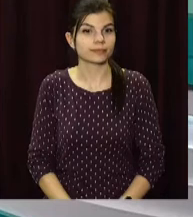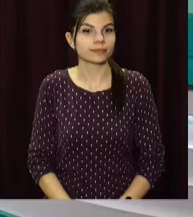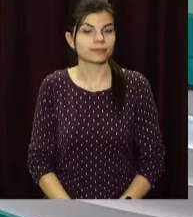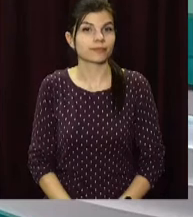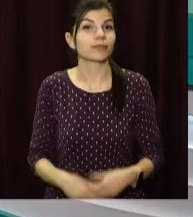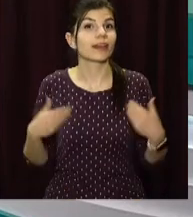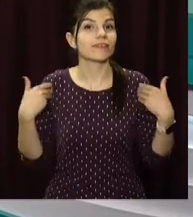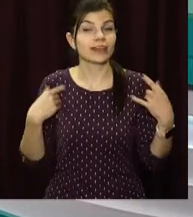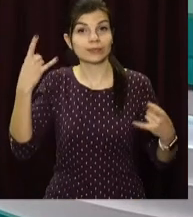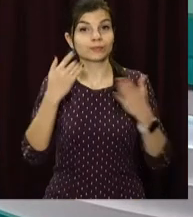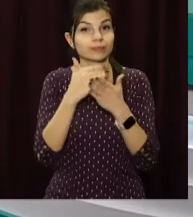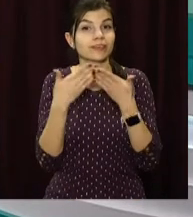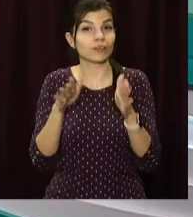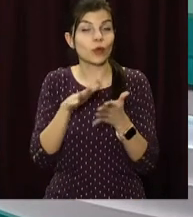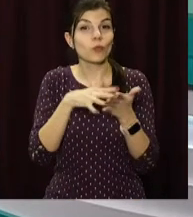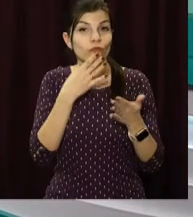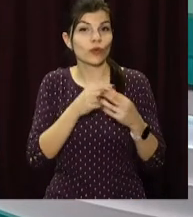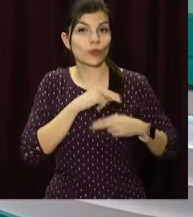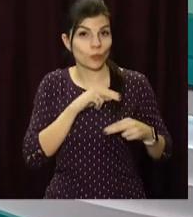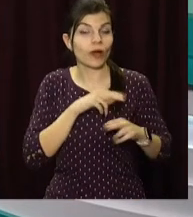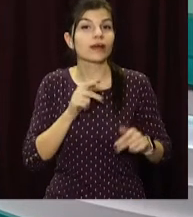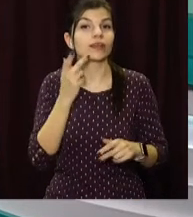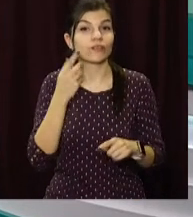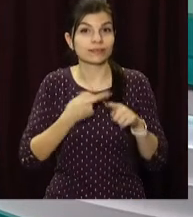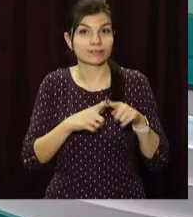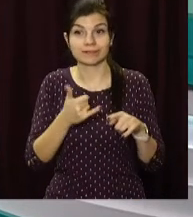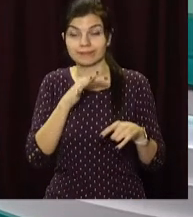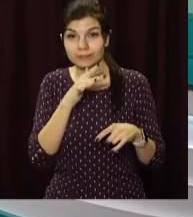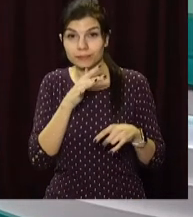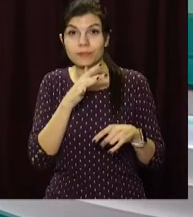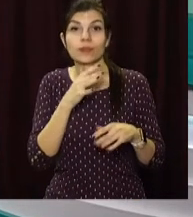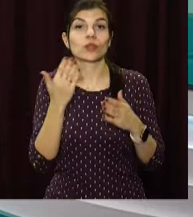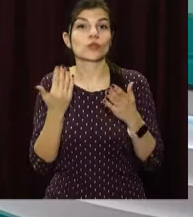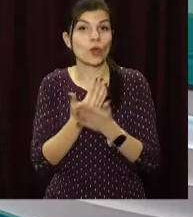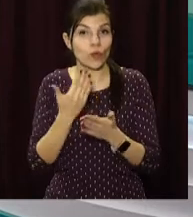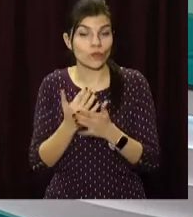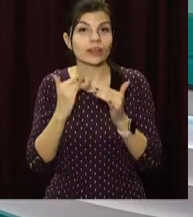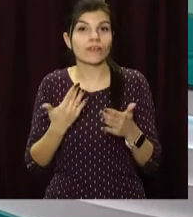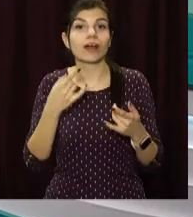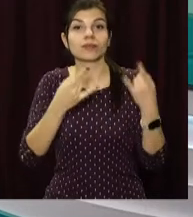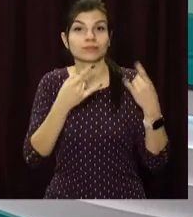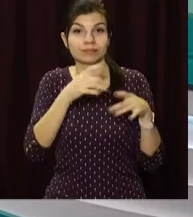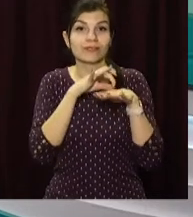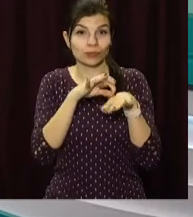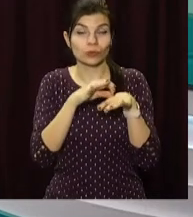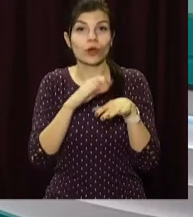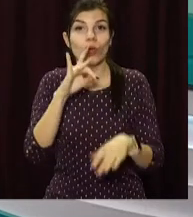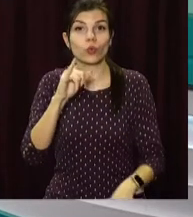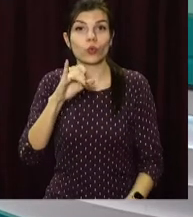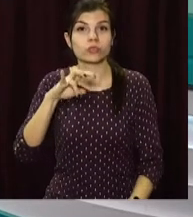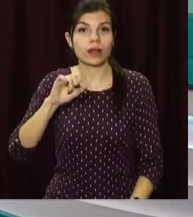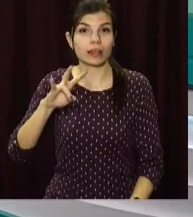Вітаю! Відкритий продовжує свою роботу і, як завжди, у цій порі новини. Для вас працюють Руслана Козиряцька та